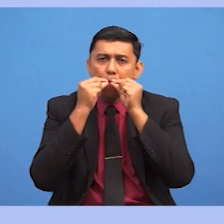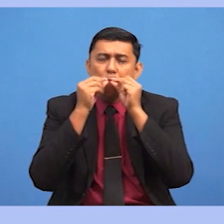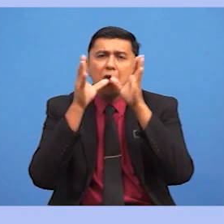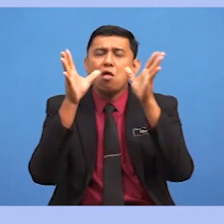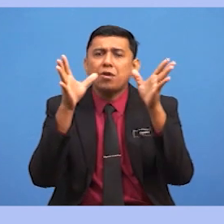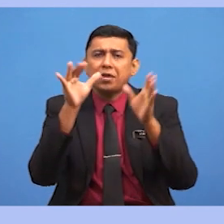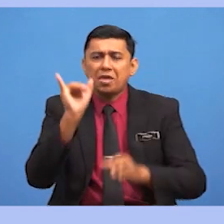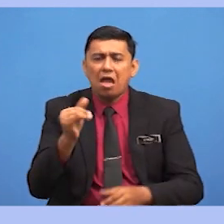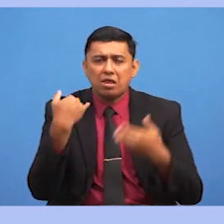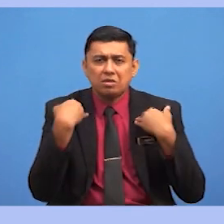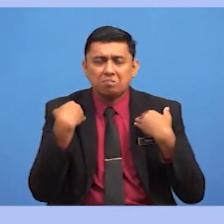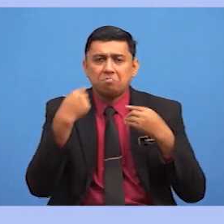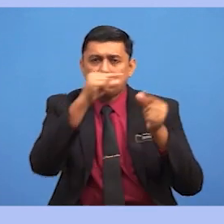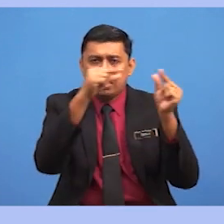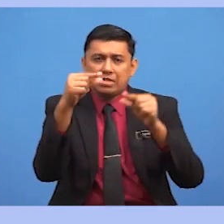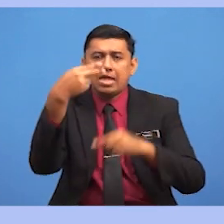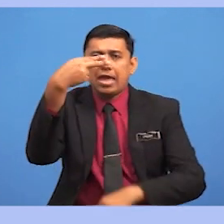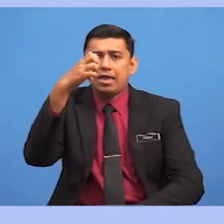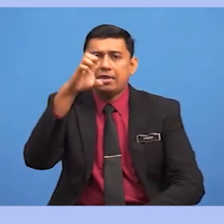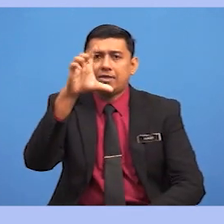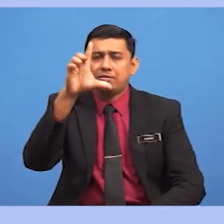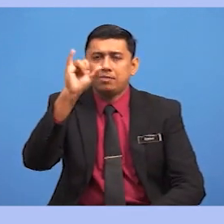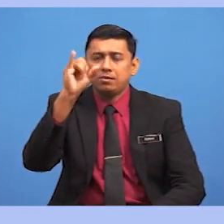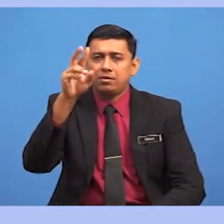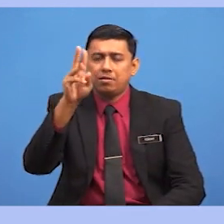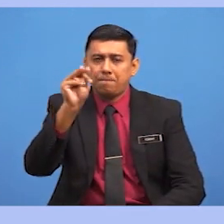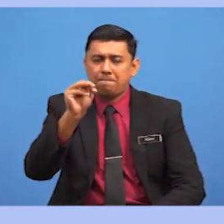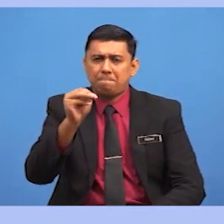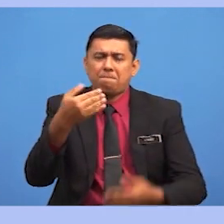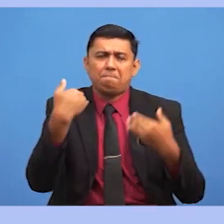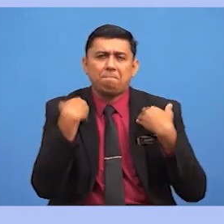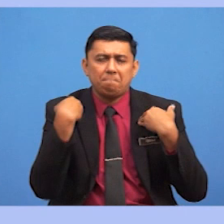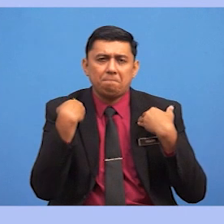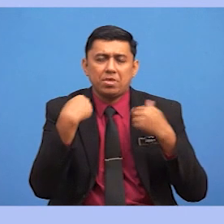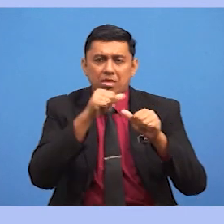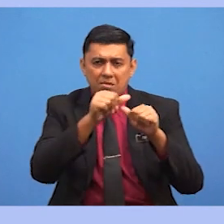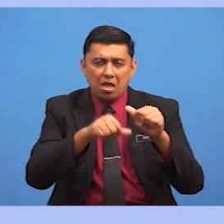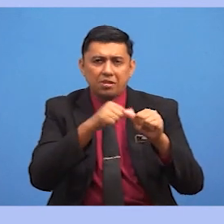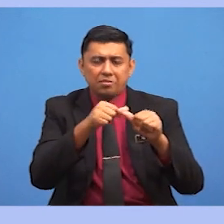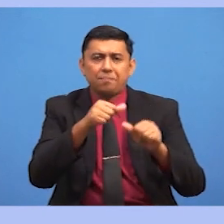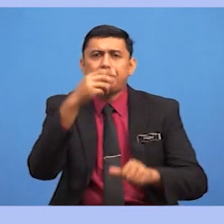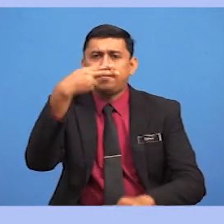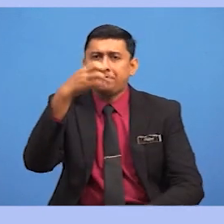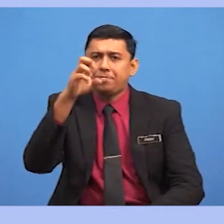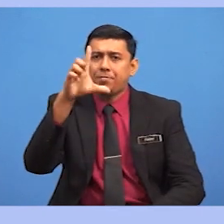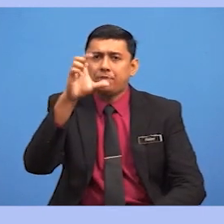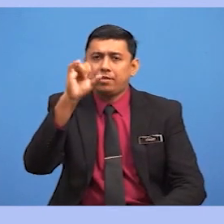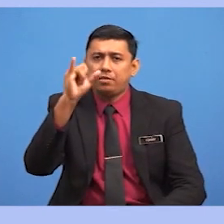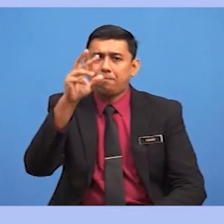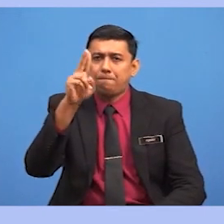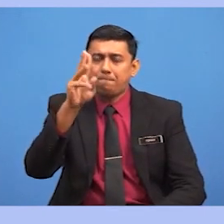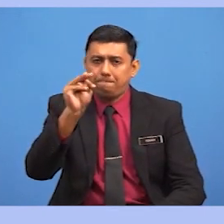berisi gas helium. Gas helium terdiri daripada atom helium.